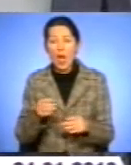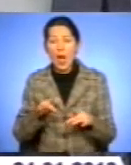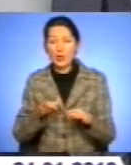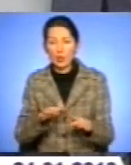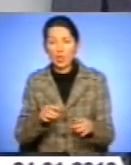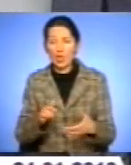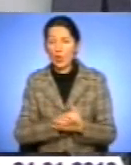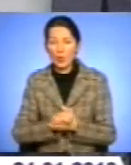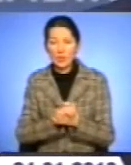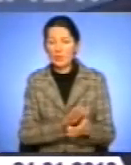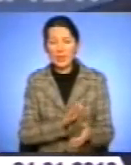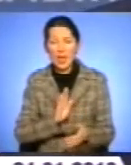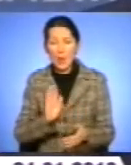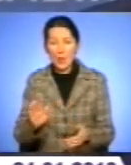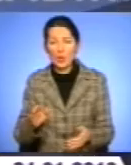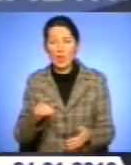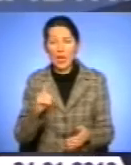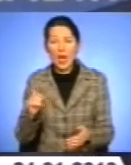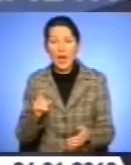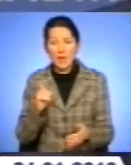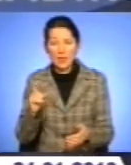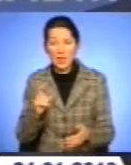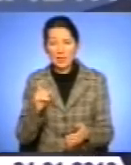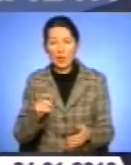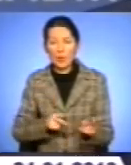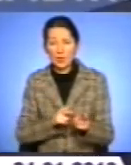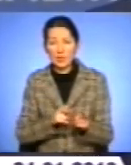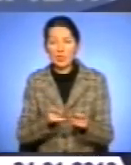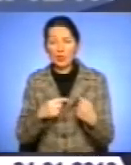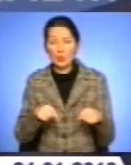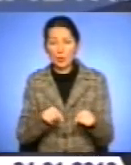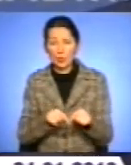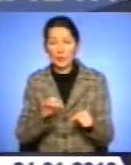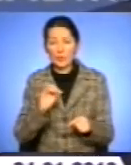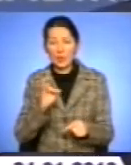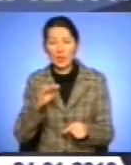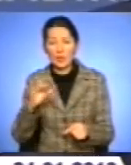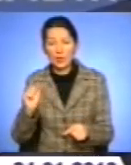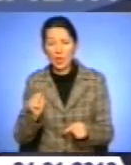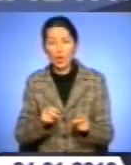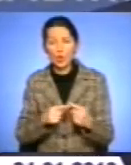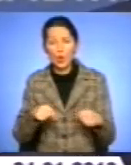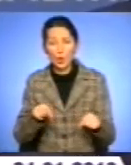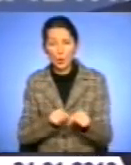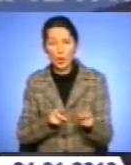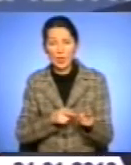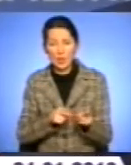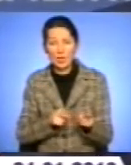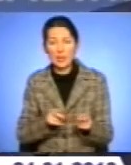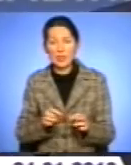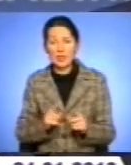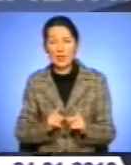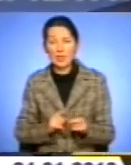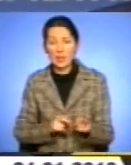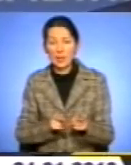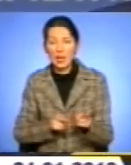захисту працівників «Укрзалізниця» виконує. Реформування ж підприємства, яке розпочнеться лише після відповідного рішення Кабінету міністрів, не призведе до скорочень.